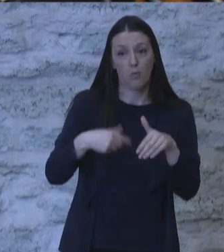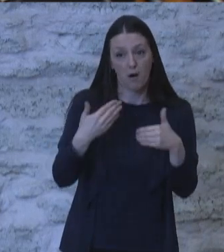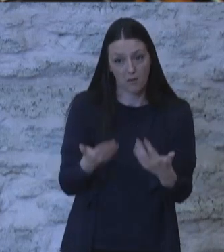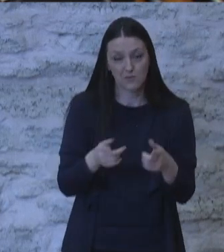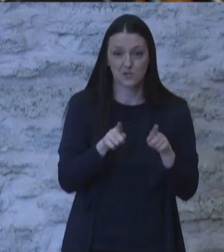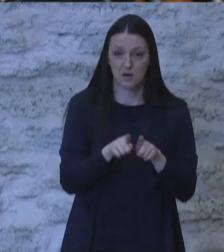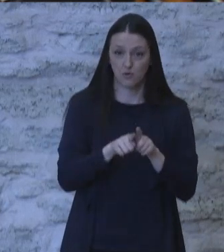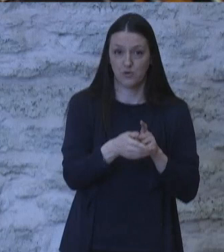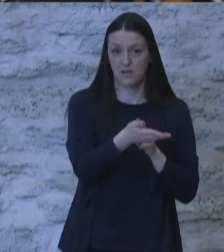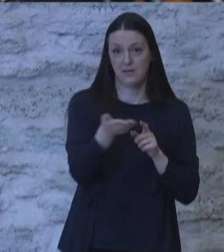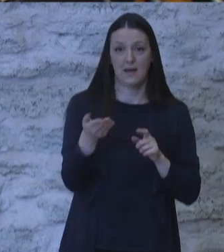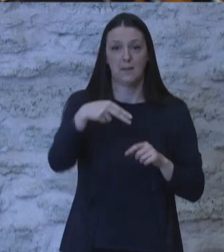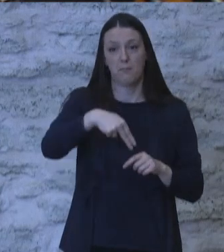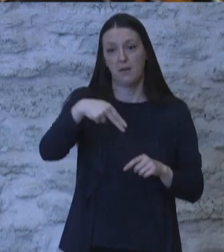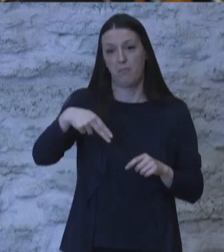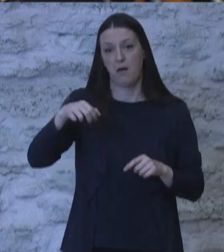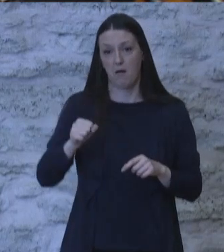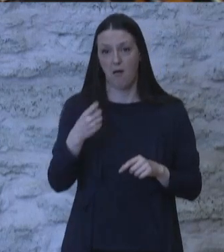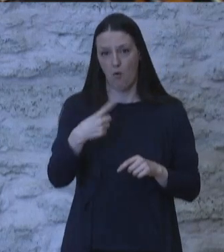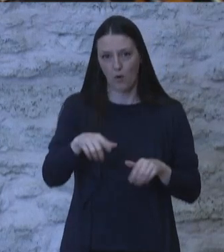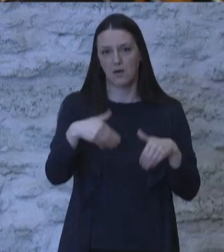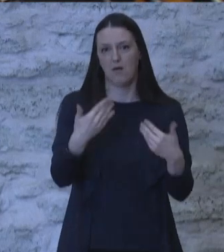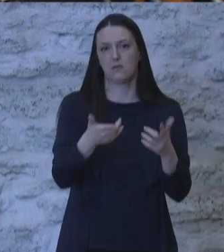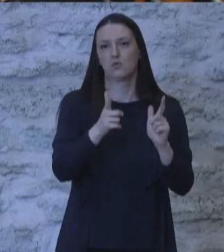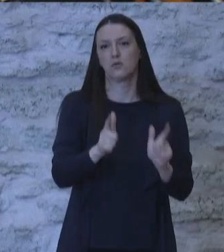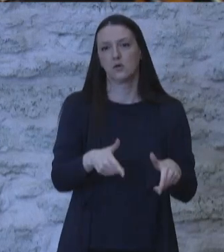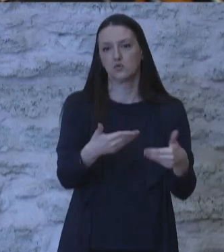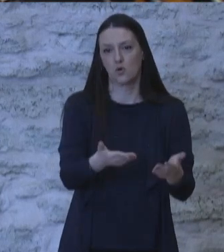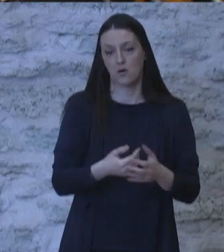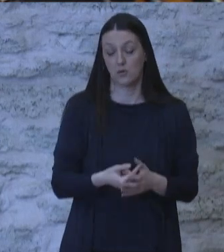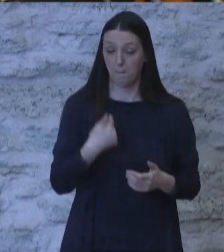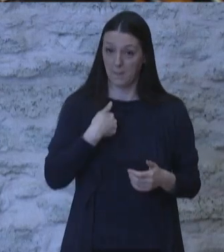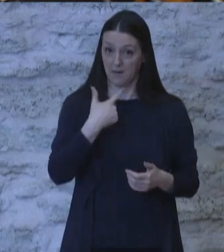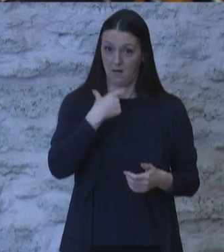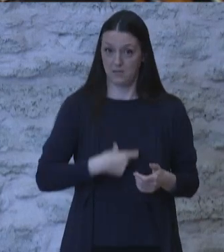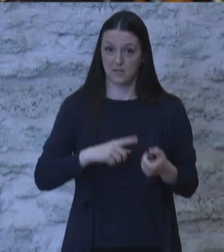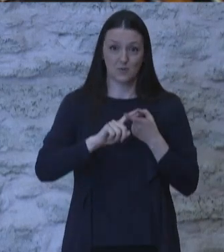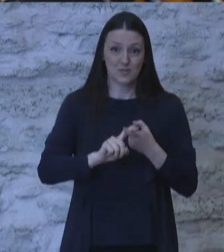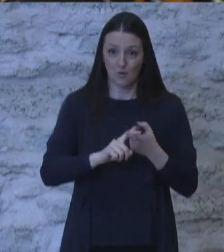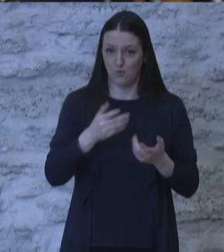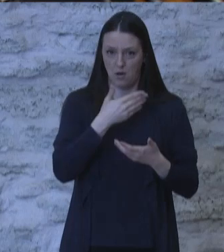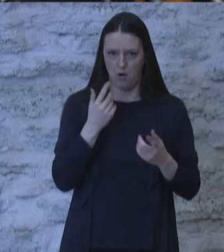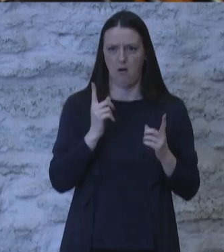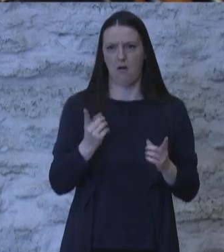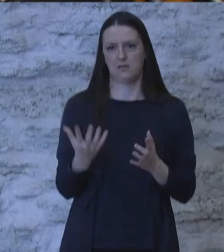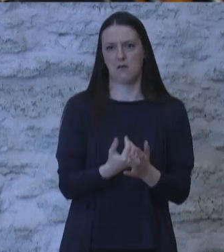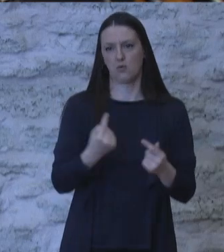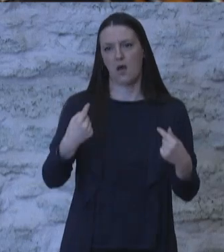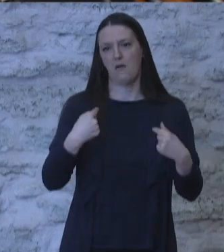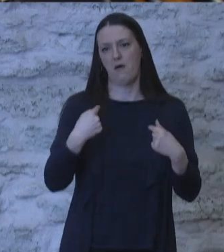nõusolekule. Mina nendega seotud ei ole, aga ometi ma olen saanud nende eest ähardusi.